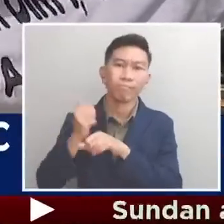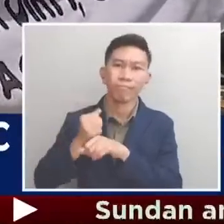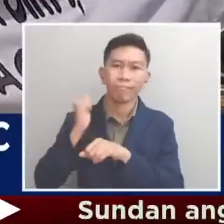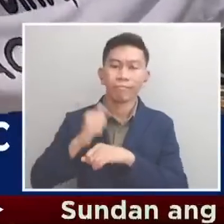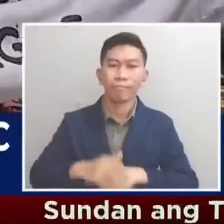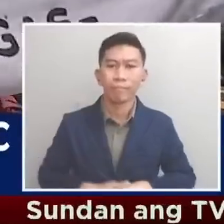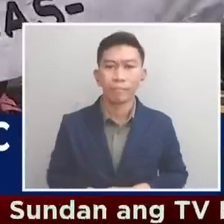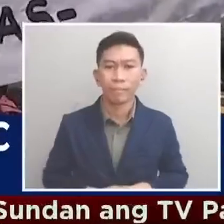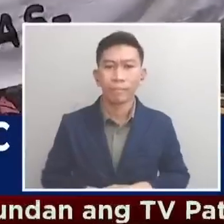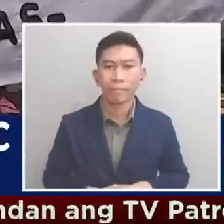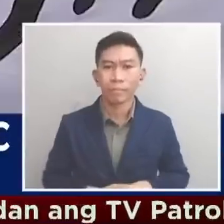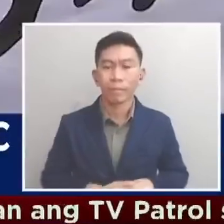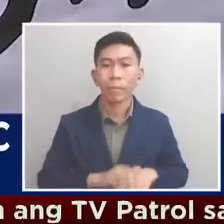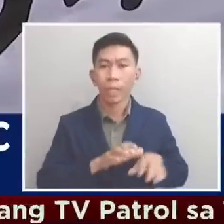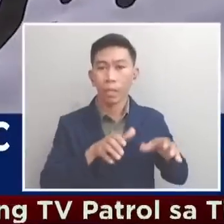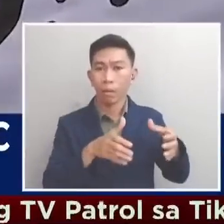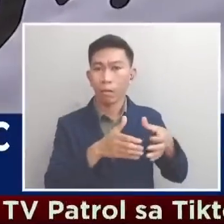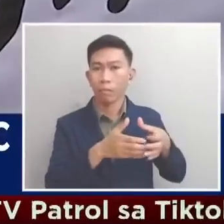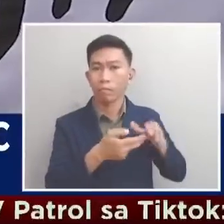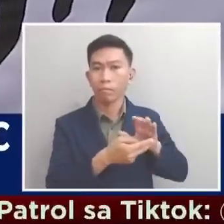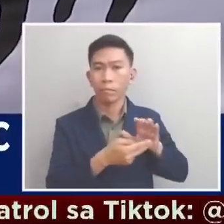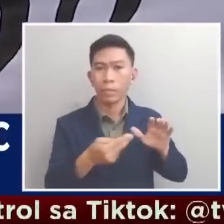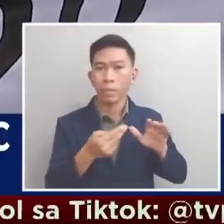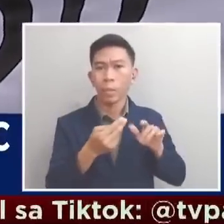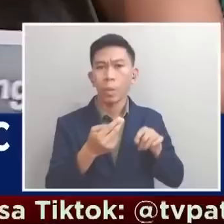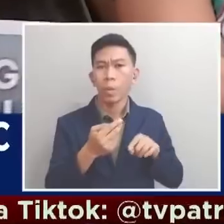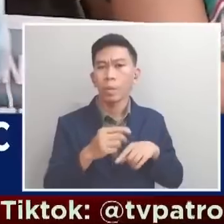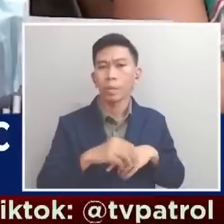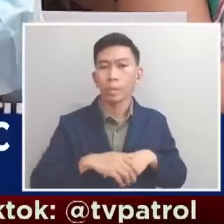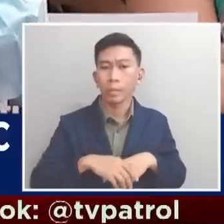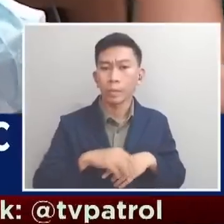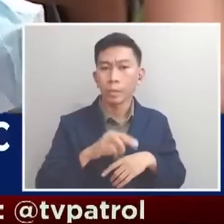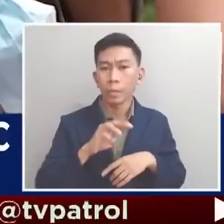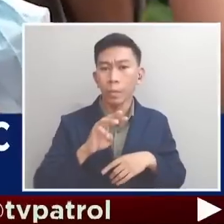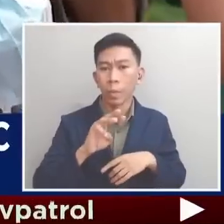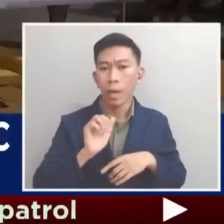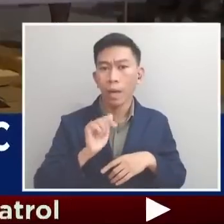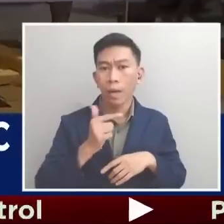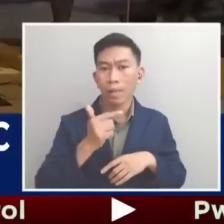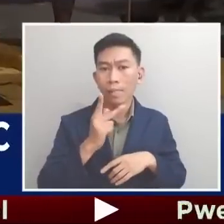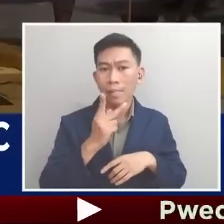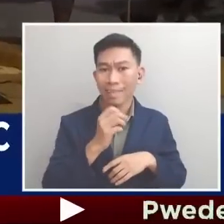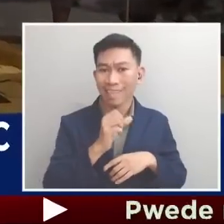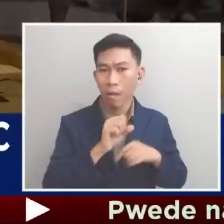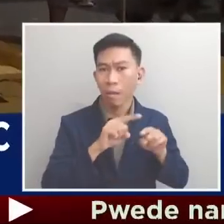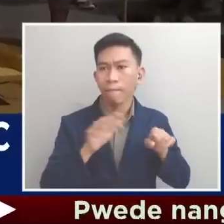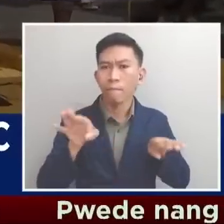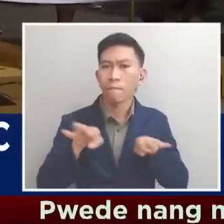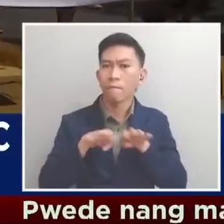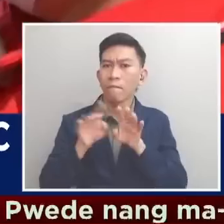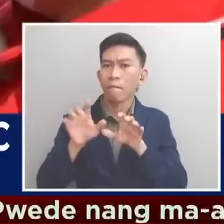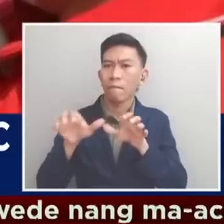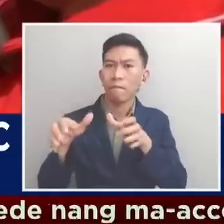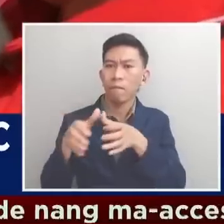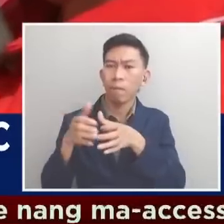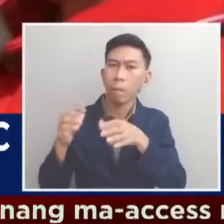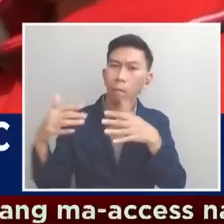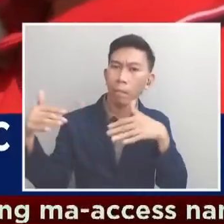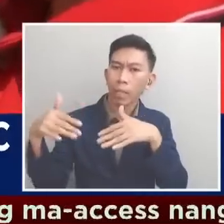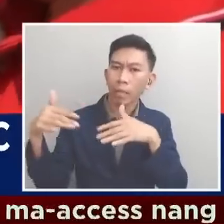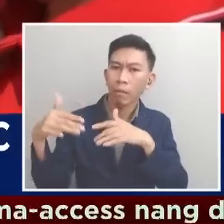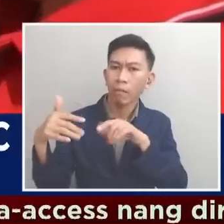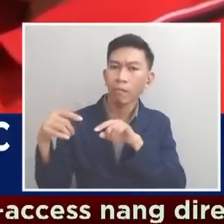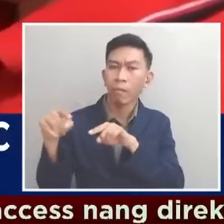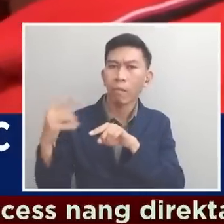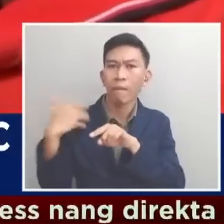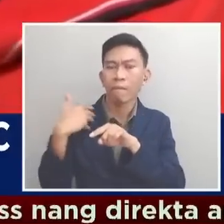Itinaon ng grupong Wag Gas sa annual stockholders meeting ng San Miguel Corporation ang kanilang kilos protesta sa harap mismo ng